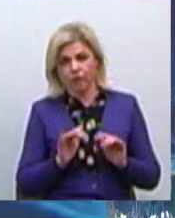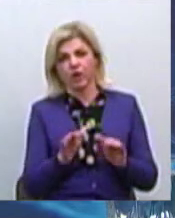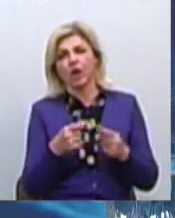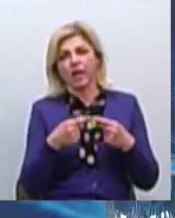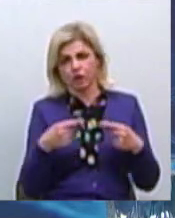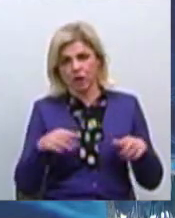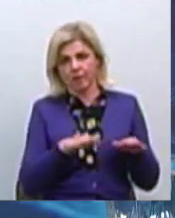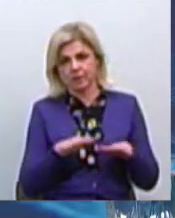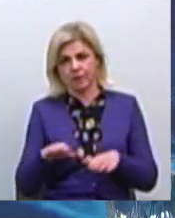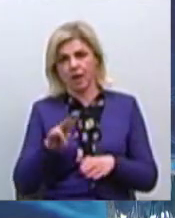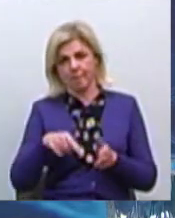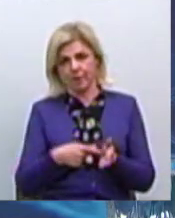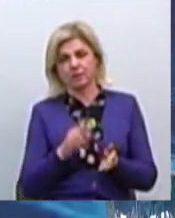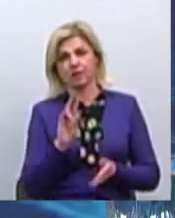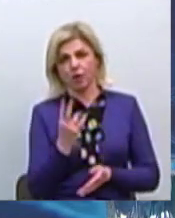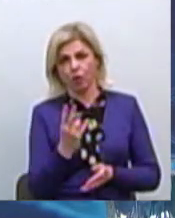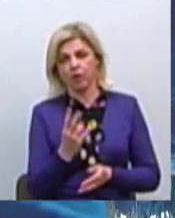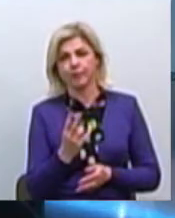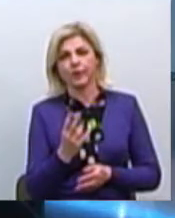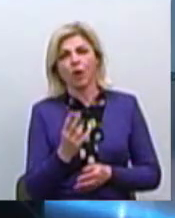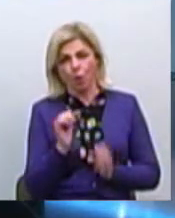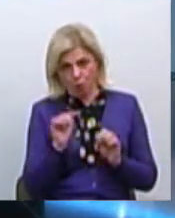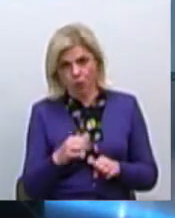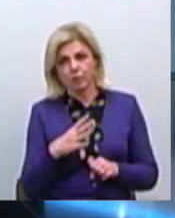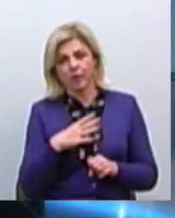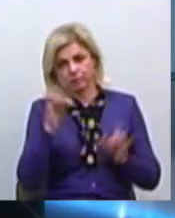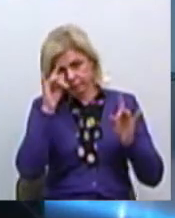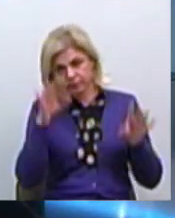по місту Миколаєва. Не можуть виникати непередбачені заходи?